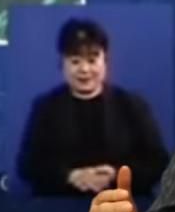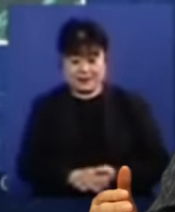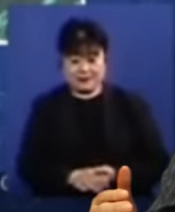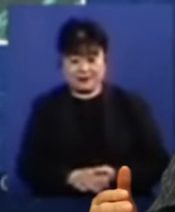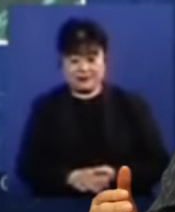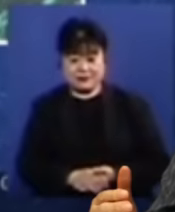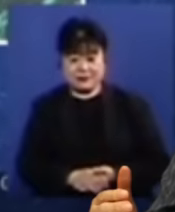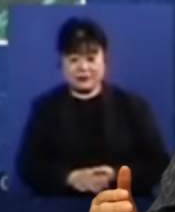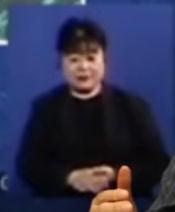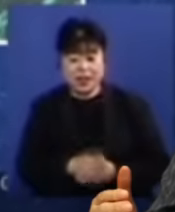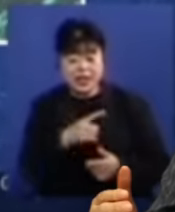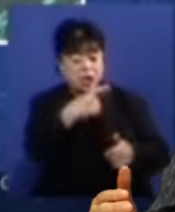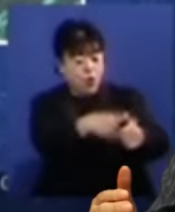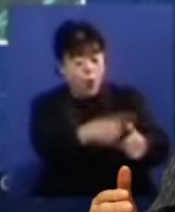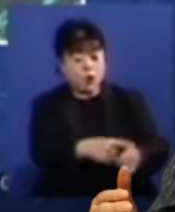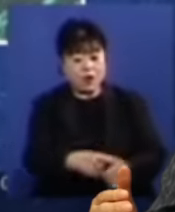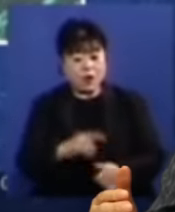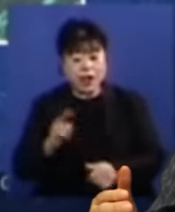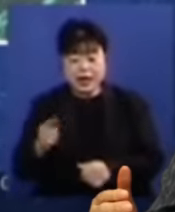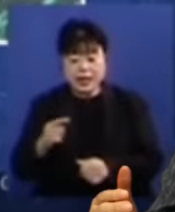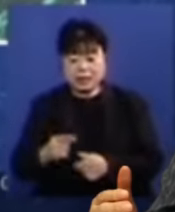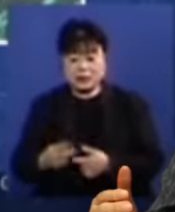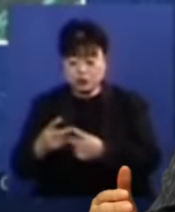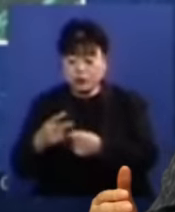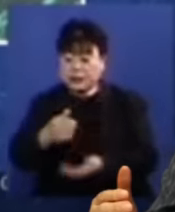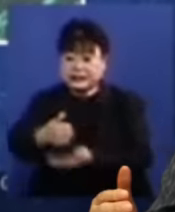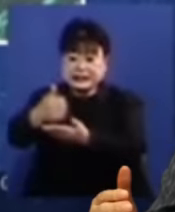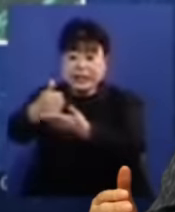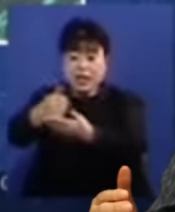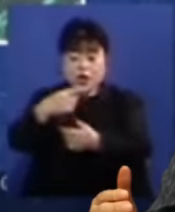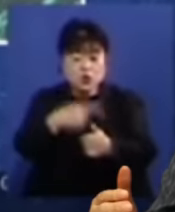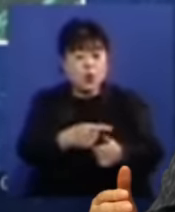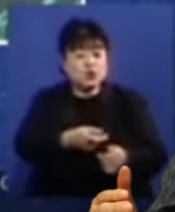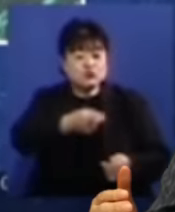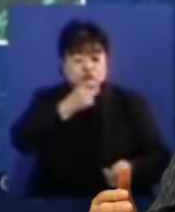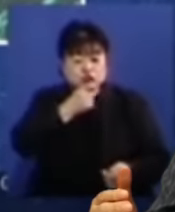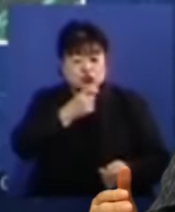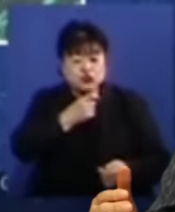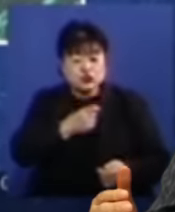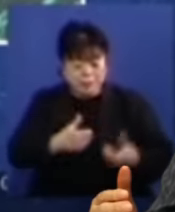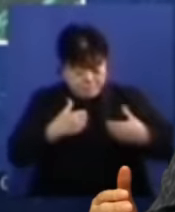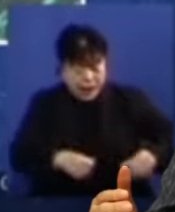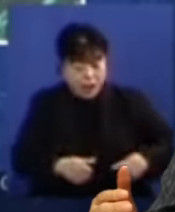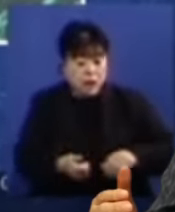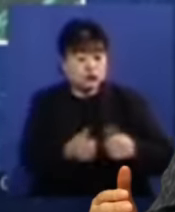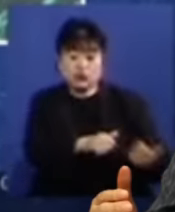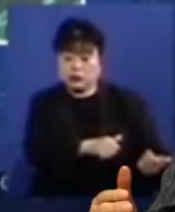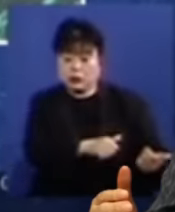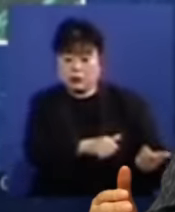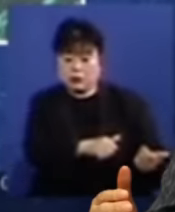담아놓고 하나는 욕을 하고 하나는 칭찬을 했는데 욕한 물은 조직이 다 파괴되어버리고